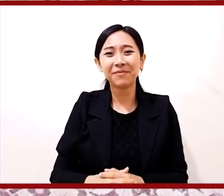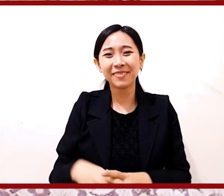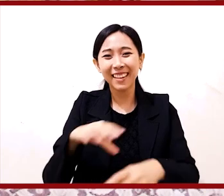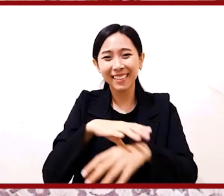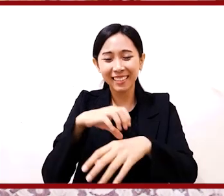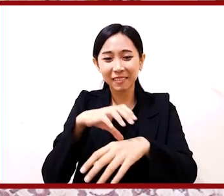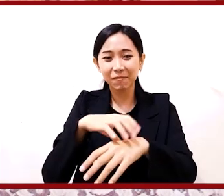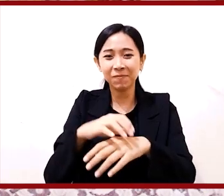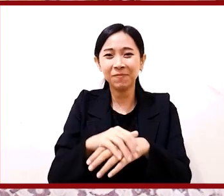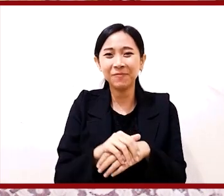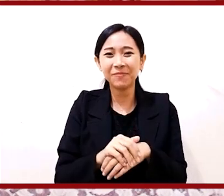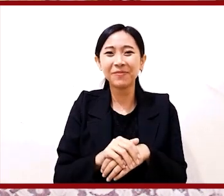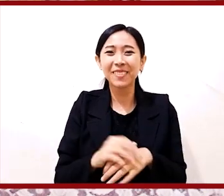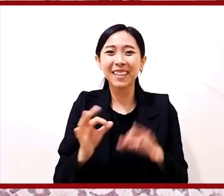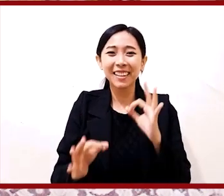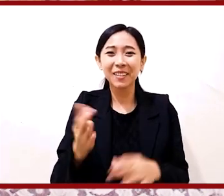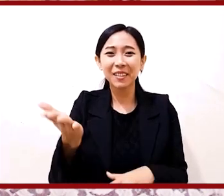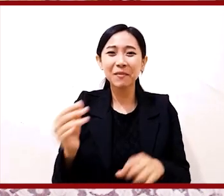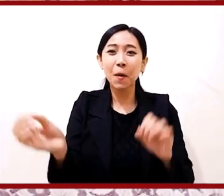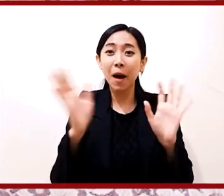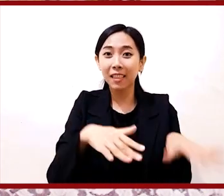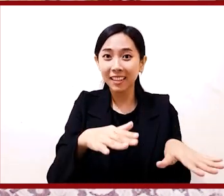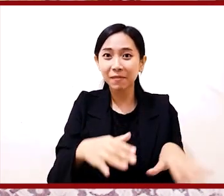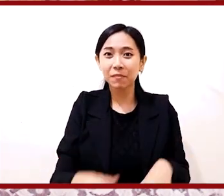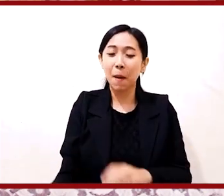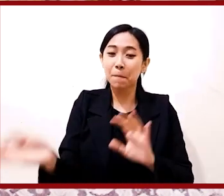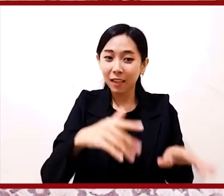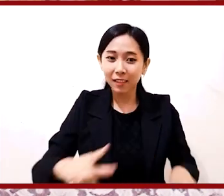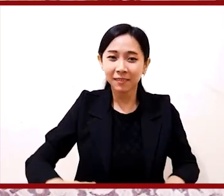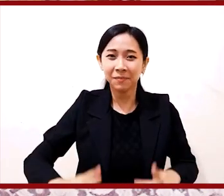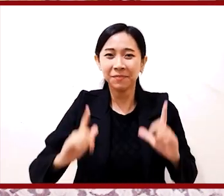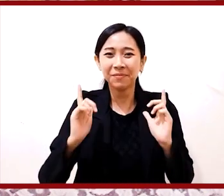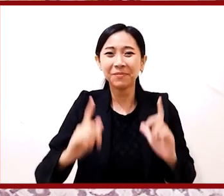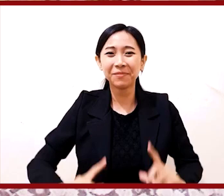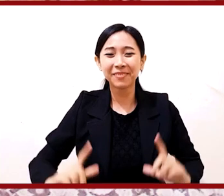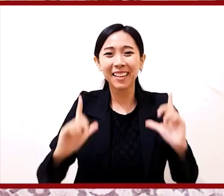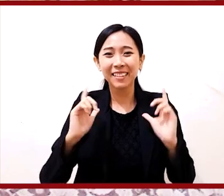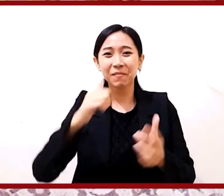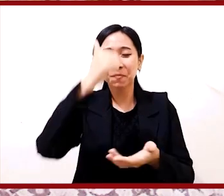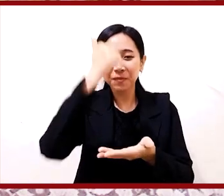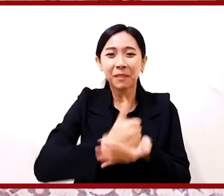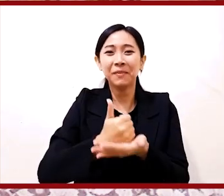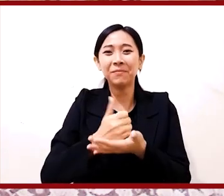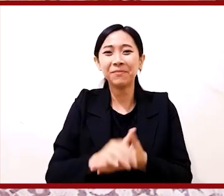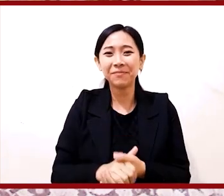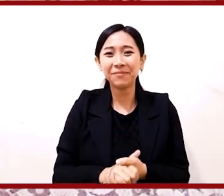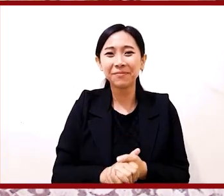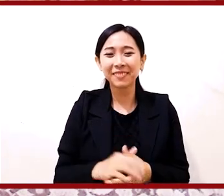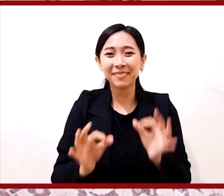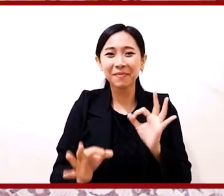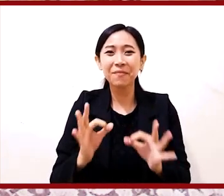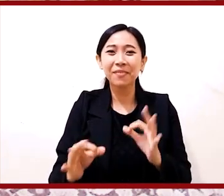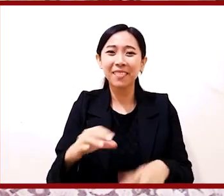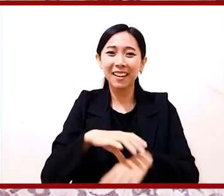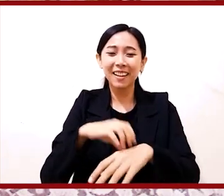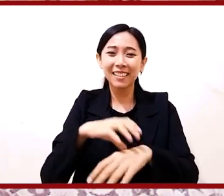anjing, kalau engkau mau mati, matilah. Kalau engkau mau hidup, hiduplah. Amin." "Ya udah ya nak ya, nanti